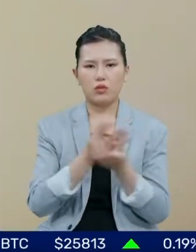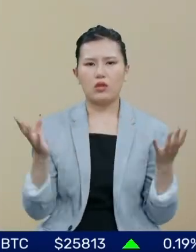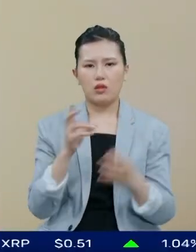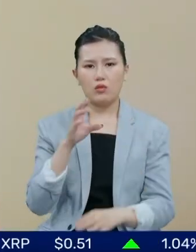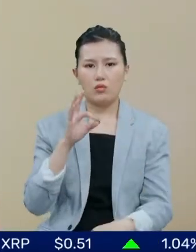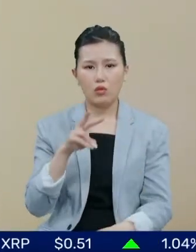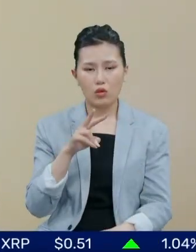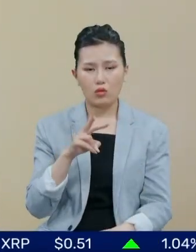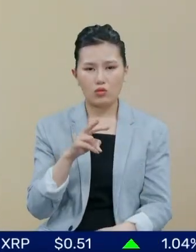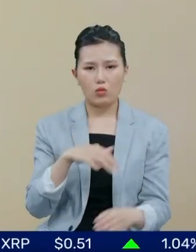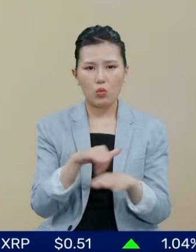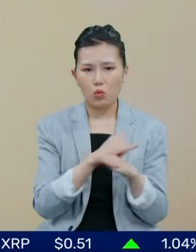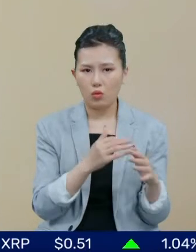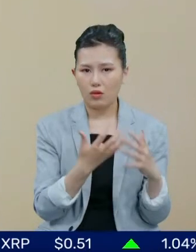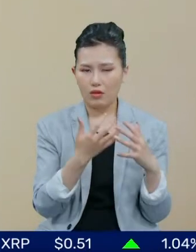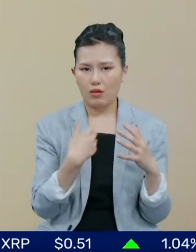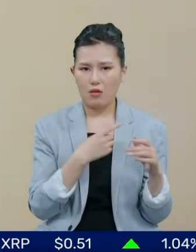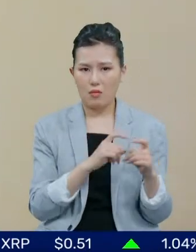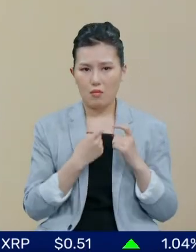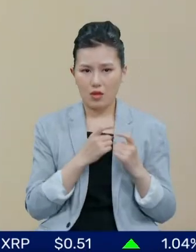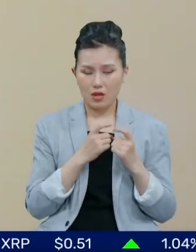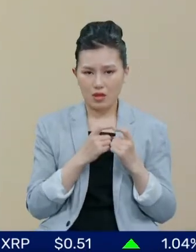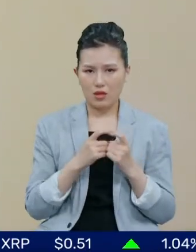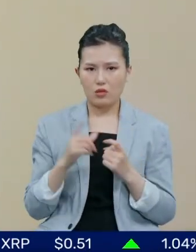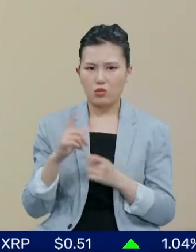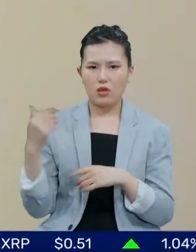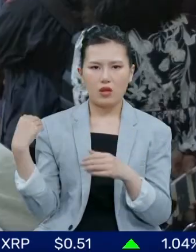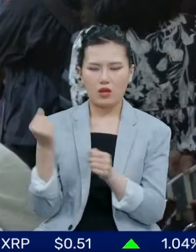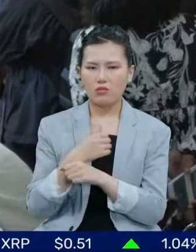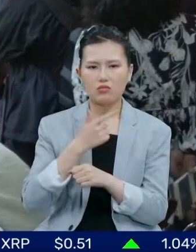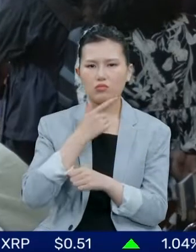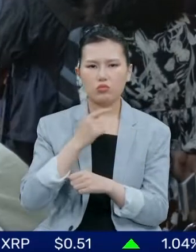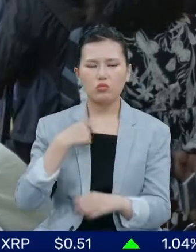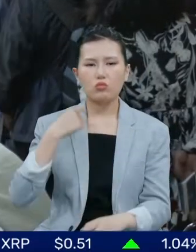юм чи энэ улсууд намайг хорлож алж чадахгүй гэсэн. Би ийм бодолтой байдгаа.